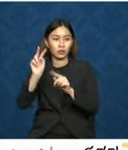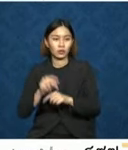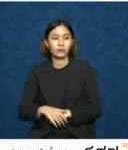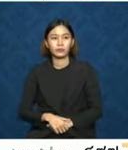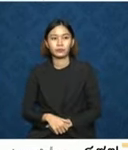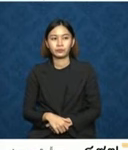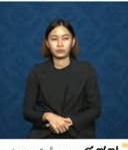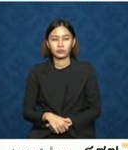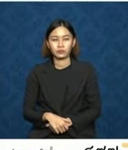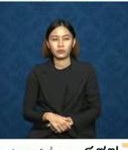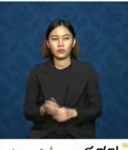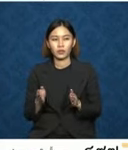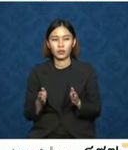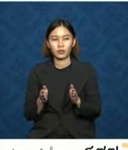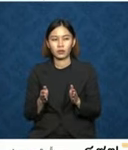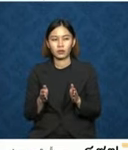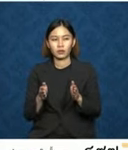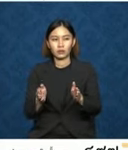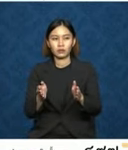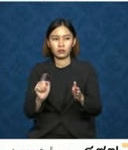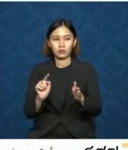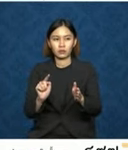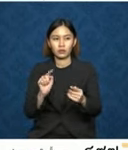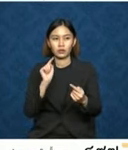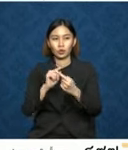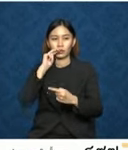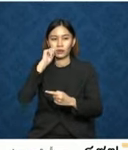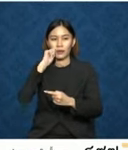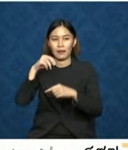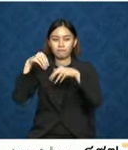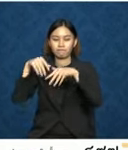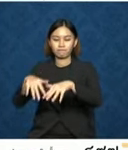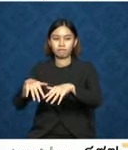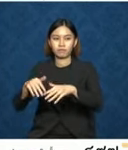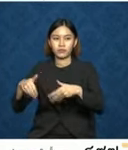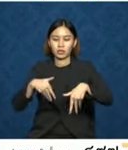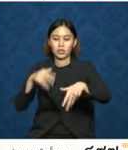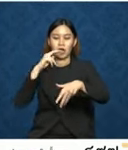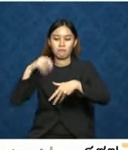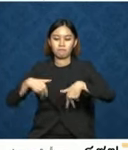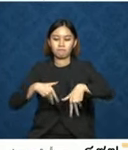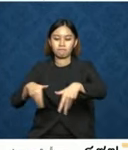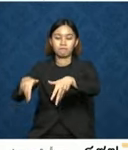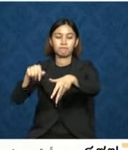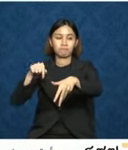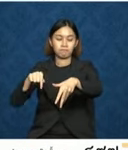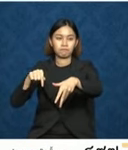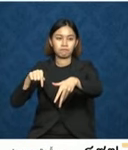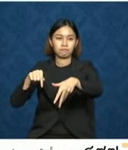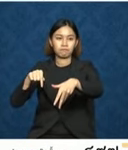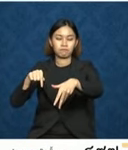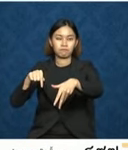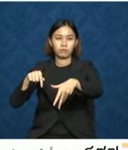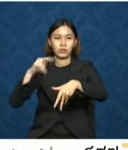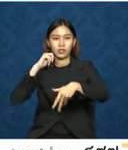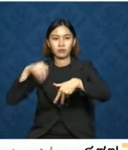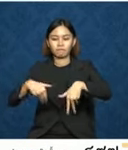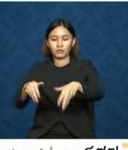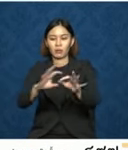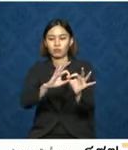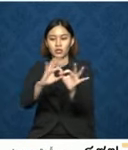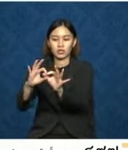ประธานครับถนนสไลด์ถัดไปครับอ่าเรื่องคลองระบายน้ำครับคลองระบายน้ำที่รับน้ำจากเมืทุ่งซ่างนะครับไปยังหนองเรือง